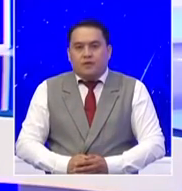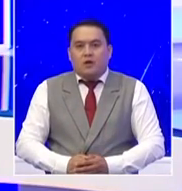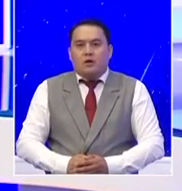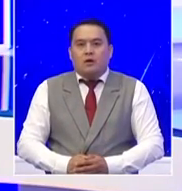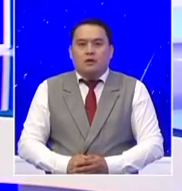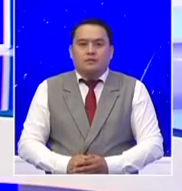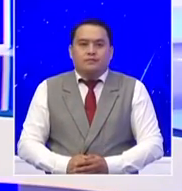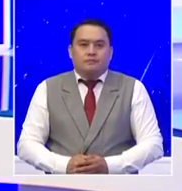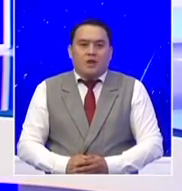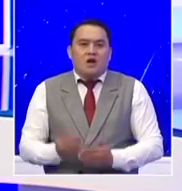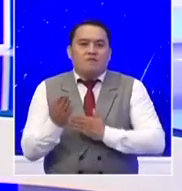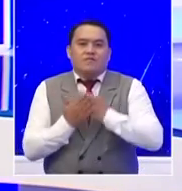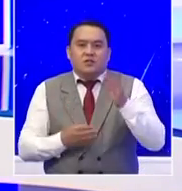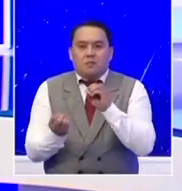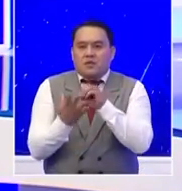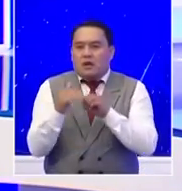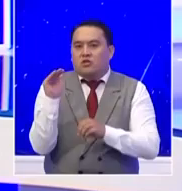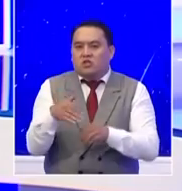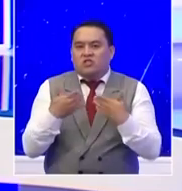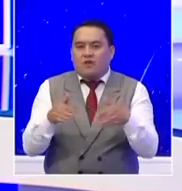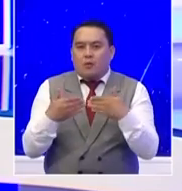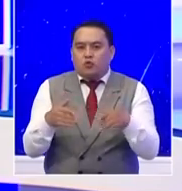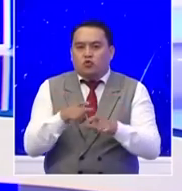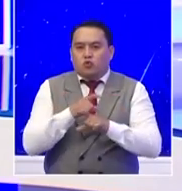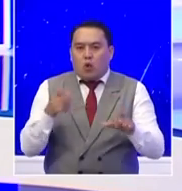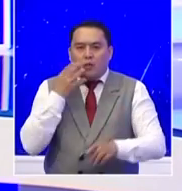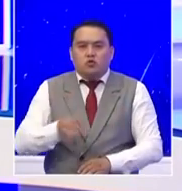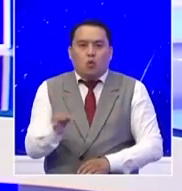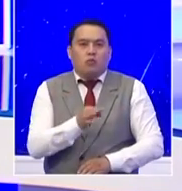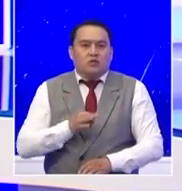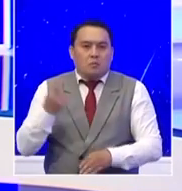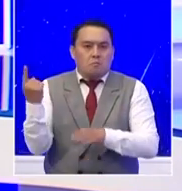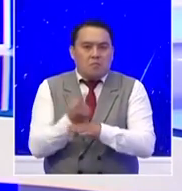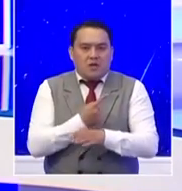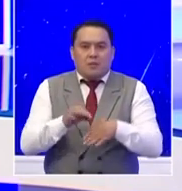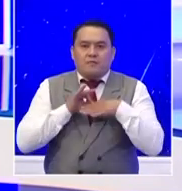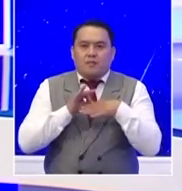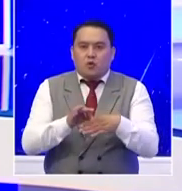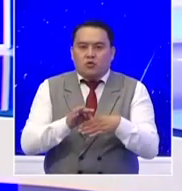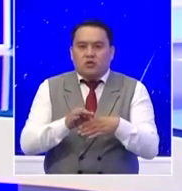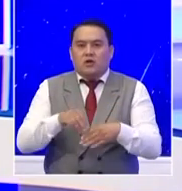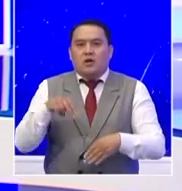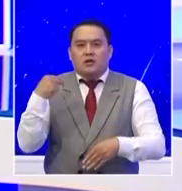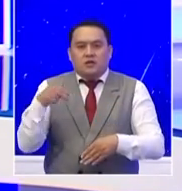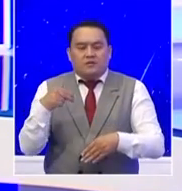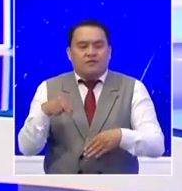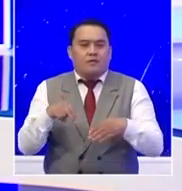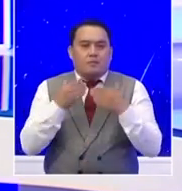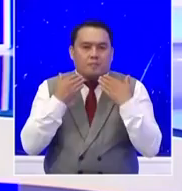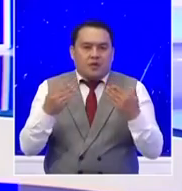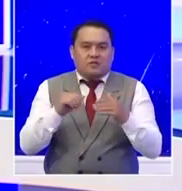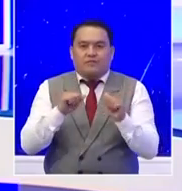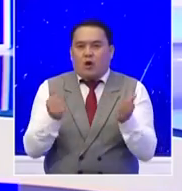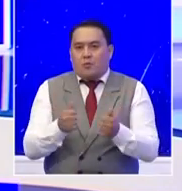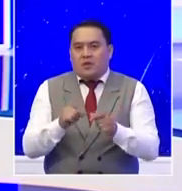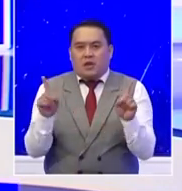Школьные годы чудесные. Свыше 15 тысяч выпускников школ Алматинской области впервые попрощались со школой в непривычном формате.